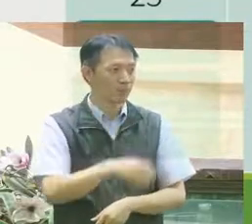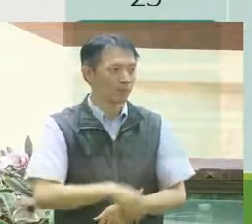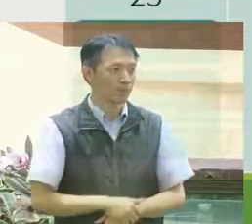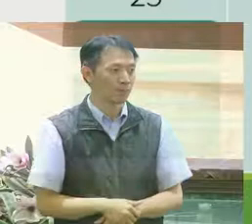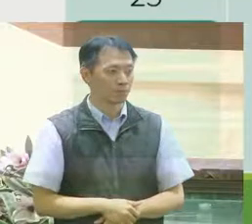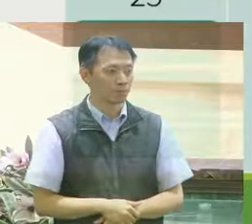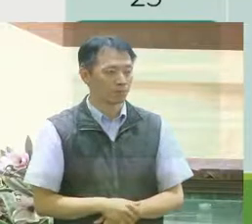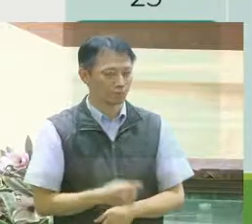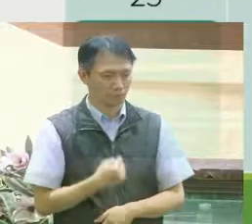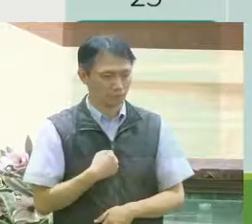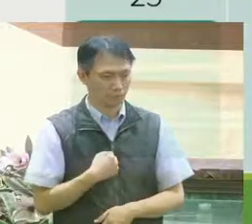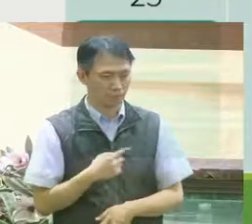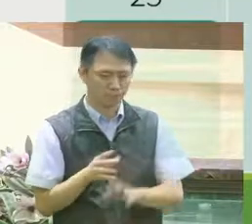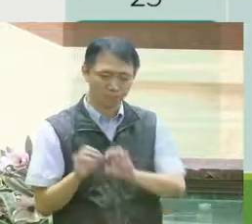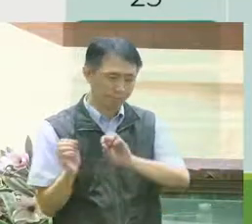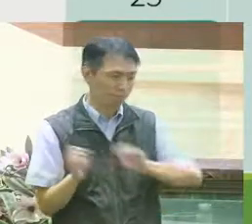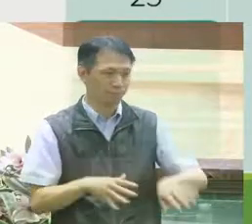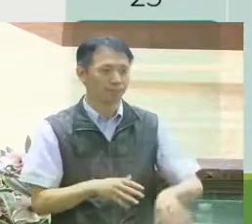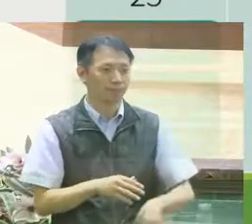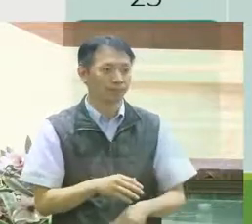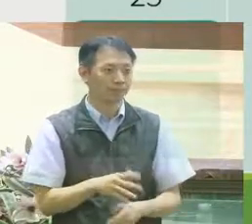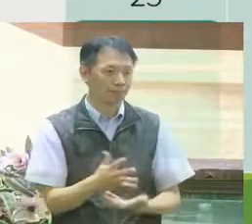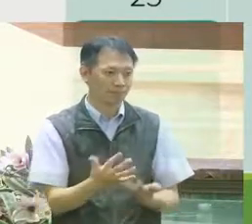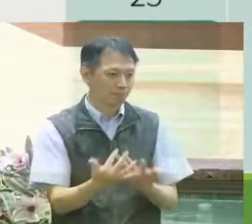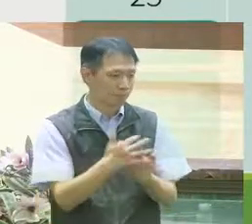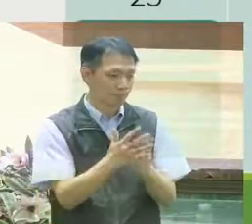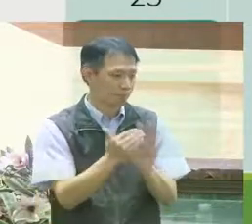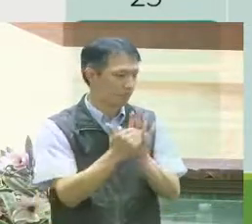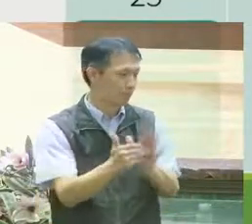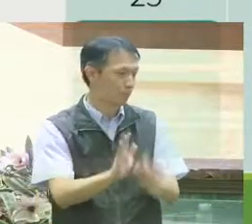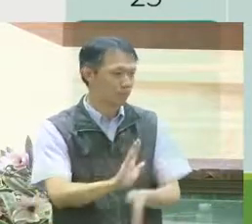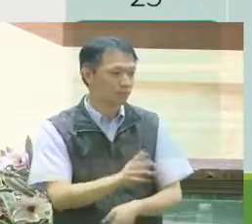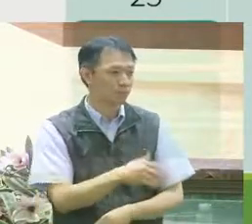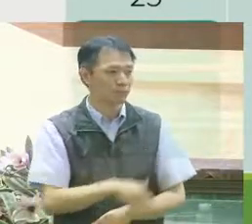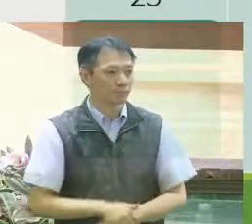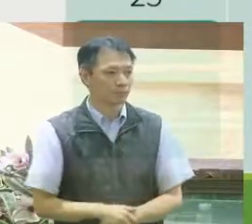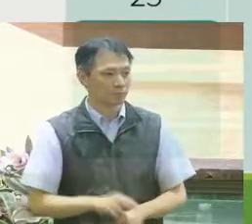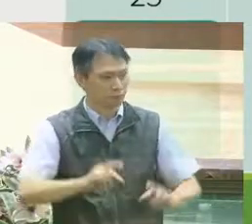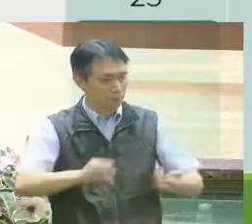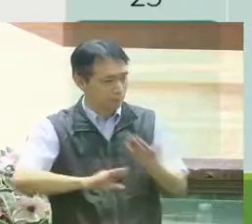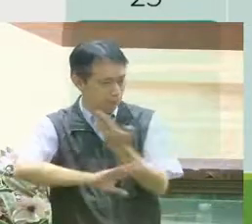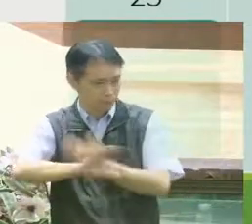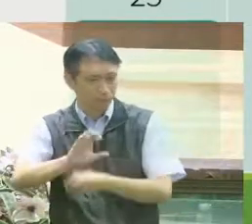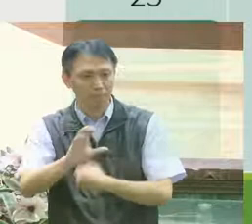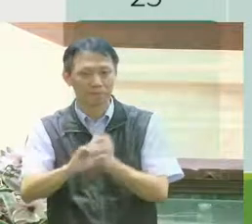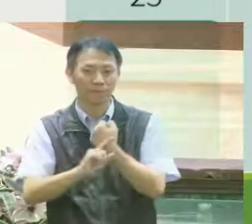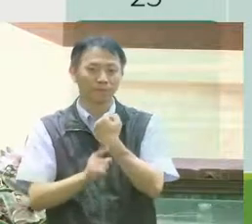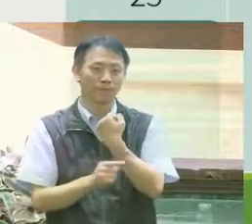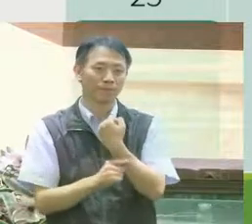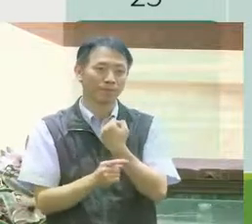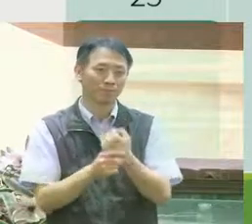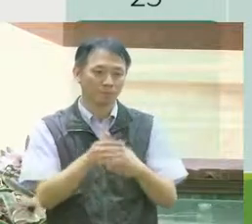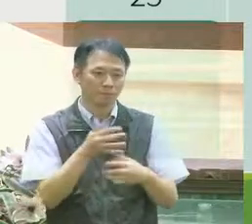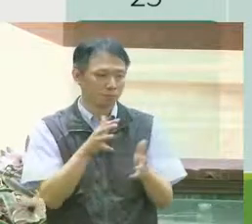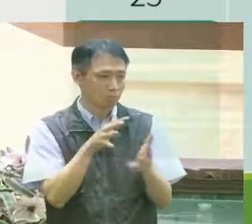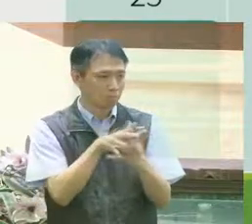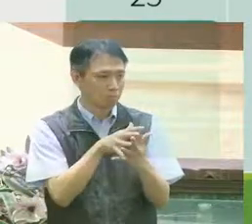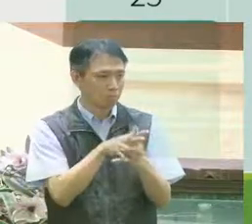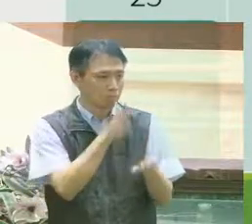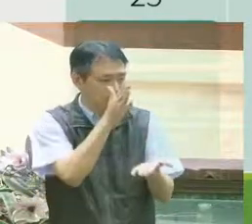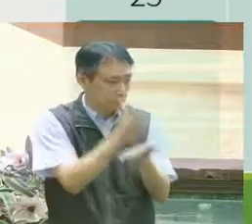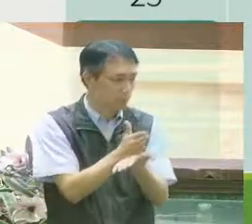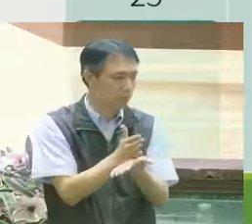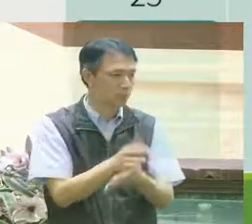最后我放弃了放任无效公职的策略，在收紧反法常规则，公职就完全停